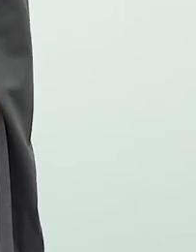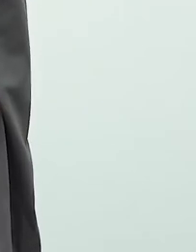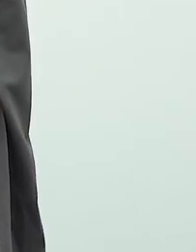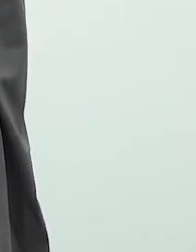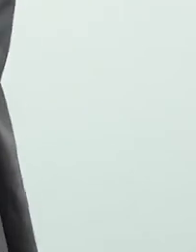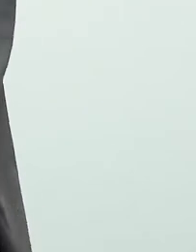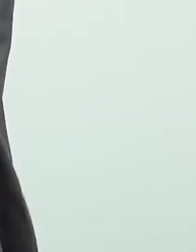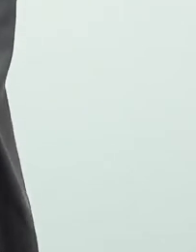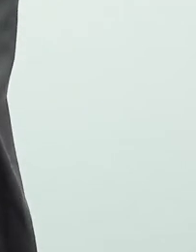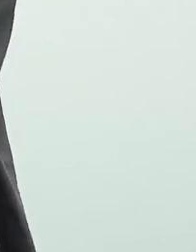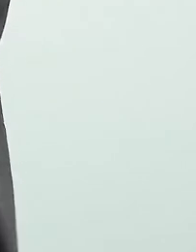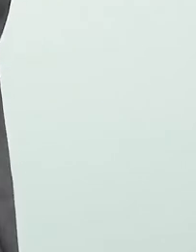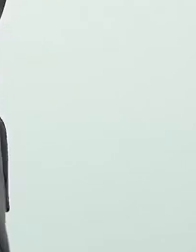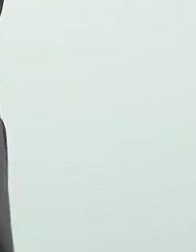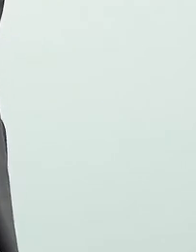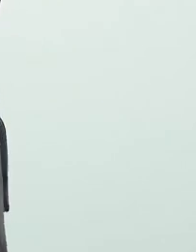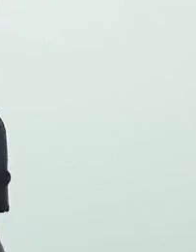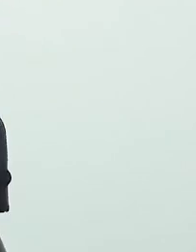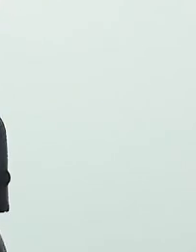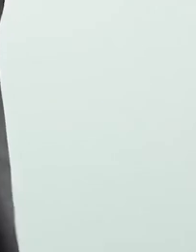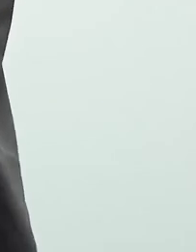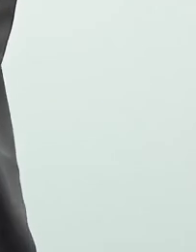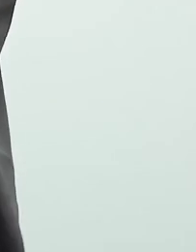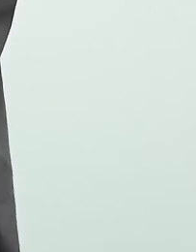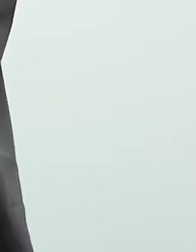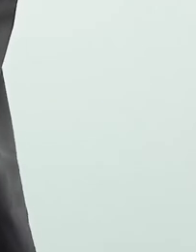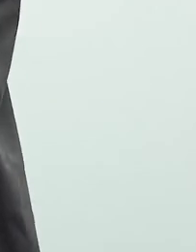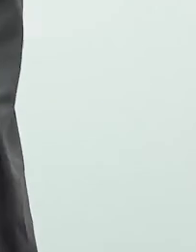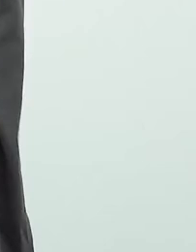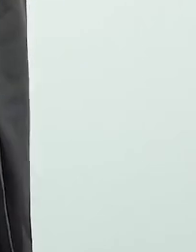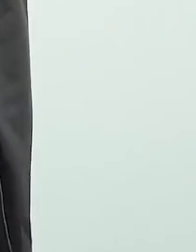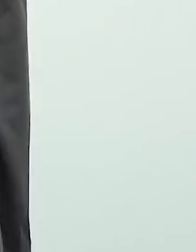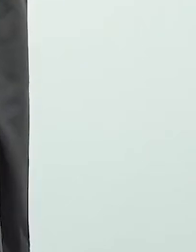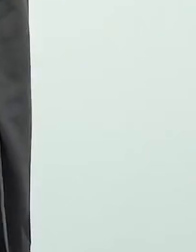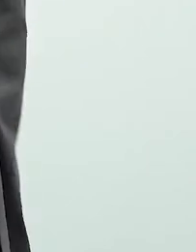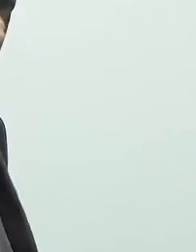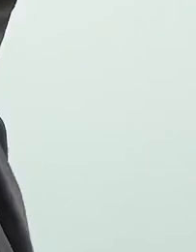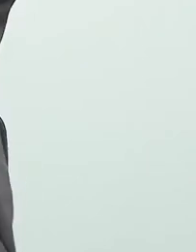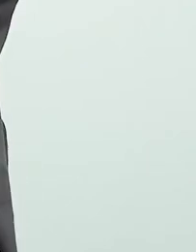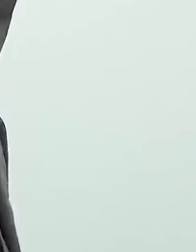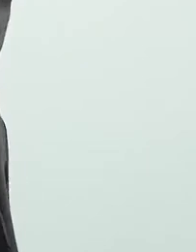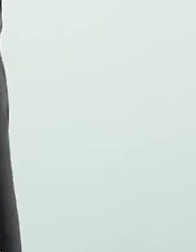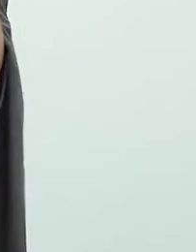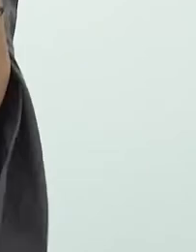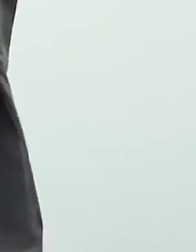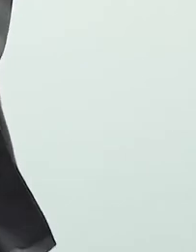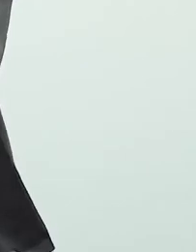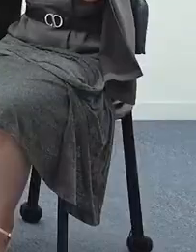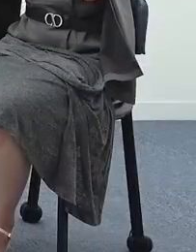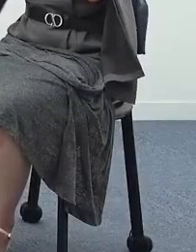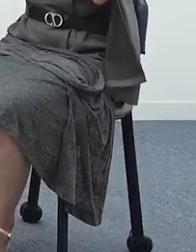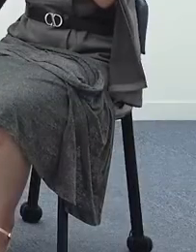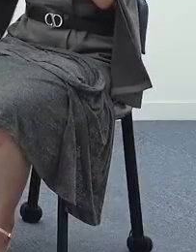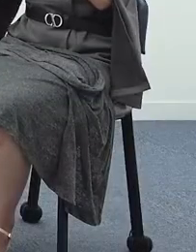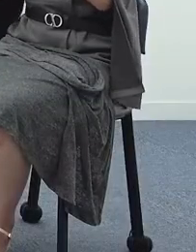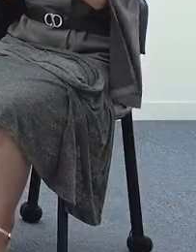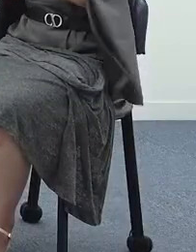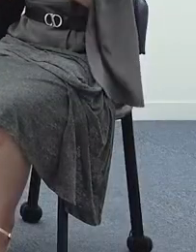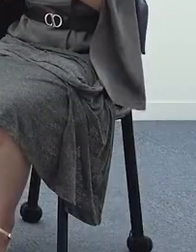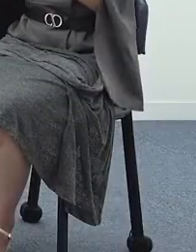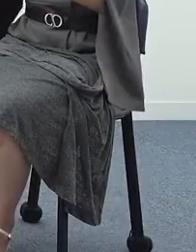있어요 그래서 친구가 친구한테 막 물어 봐야 되고 영락하고 해서 어느 방향이 맞는지